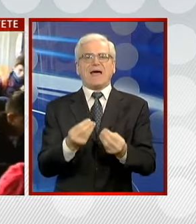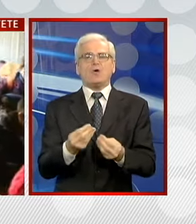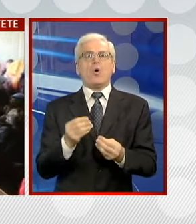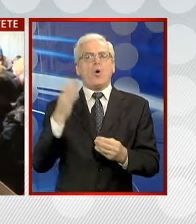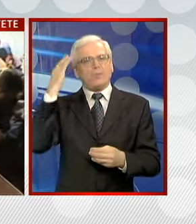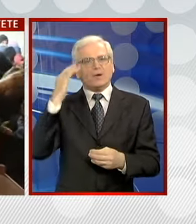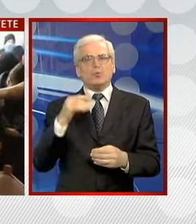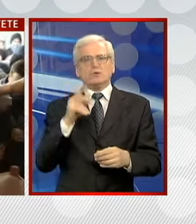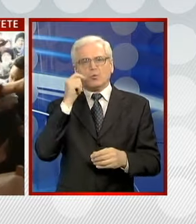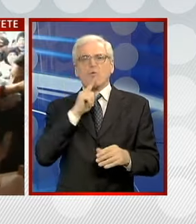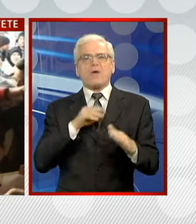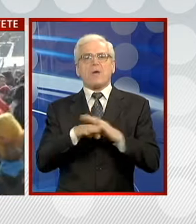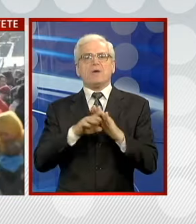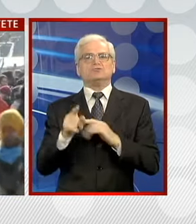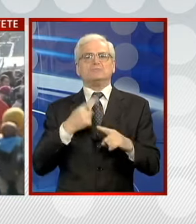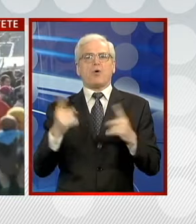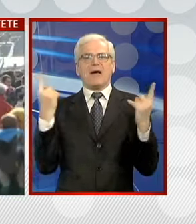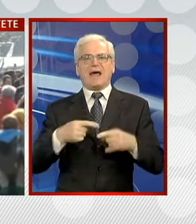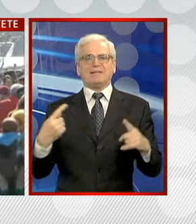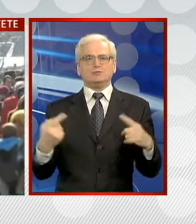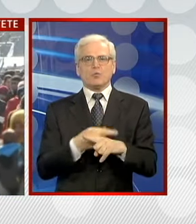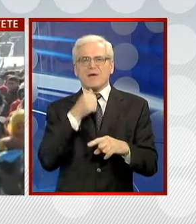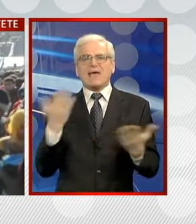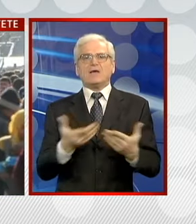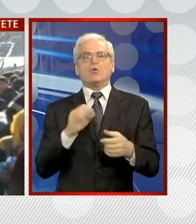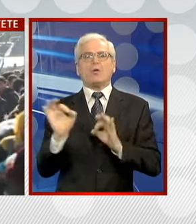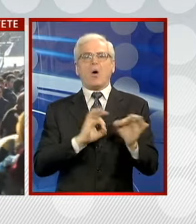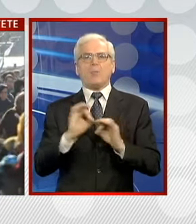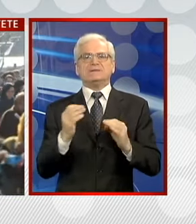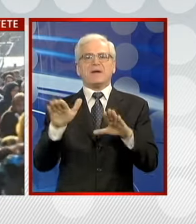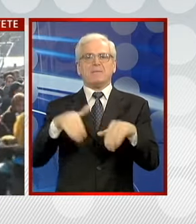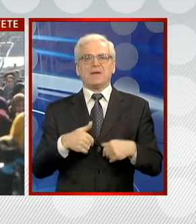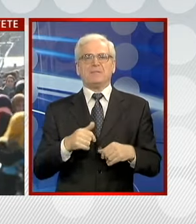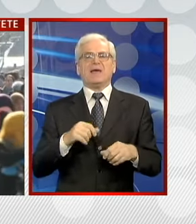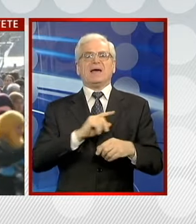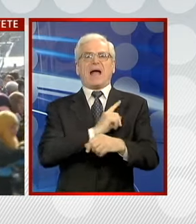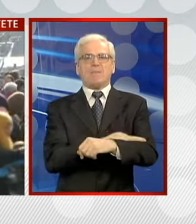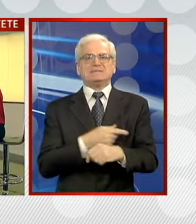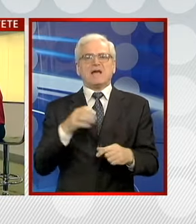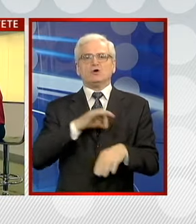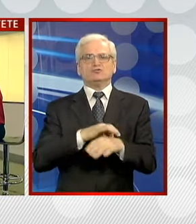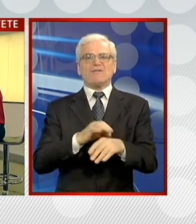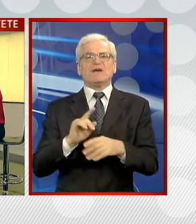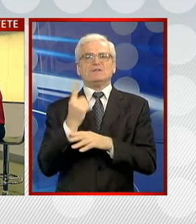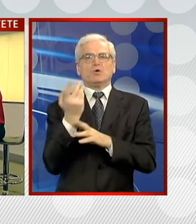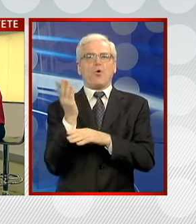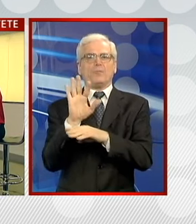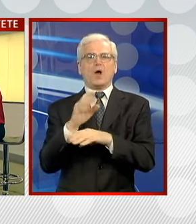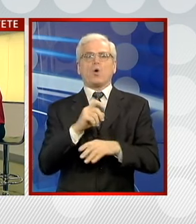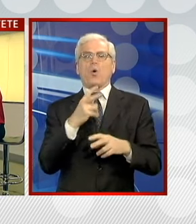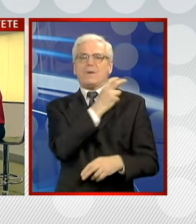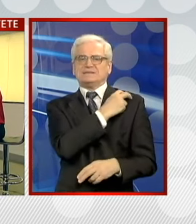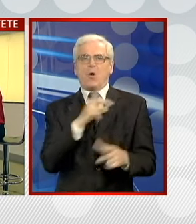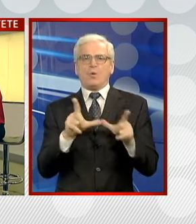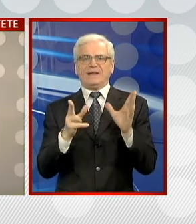sukoba ili siromaštva i da hitno ubrzaju obezbeđivanje prijemnih kapaciteta. šef predstavništva Visokog komesarijata